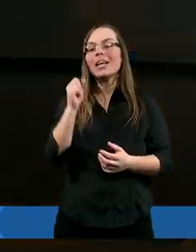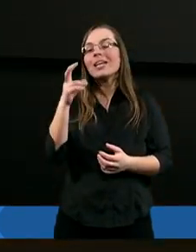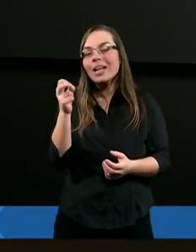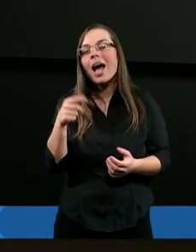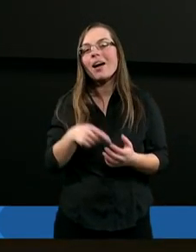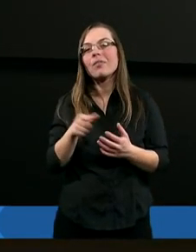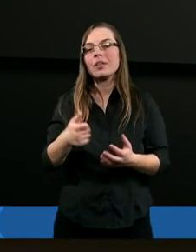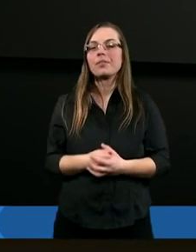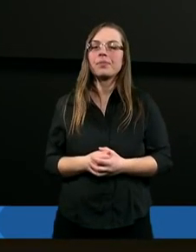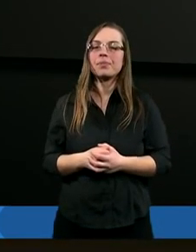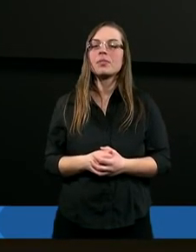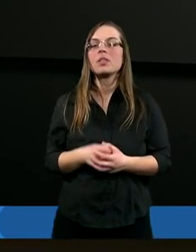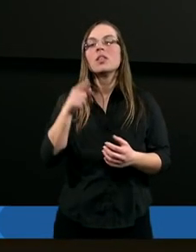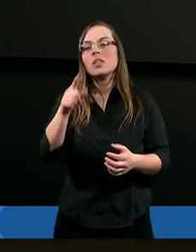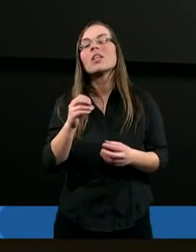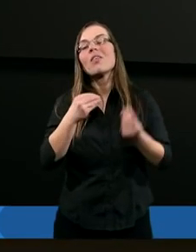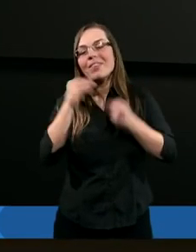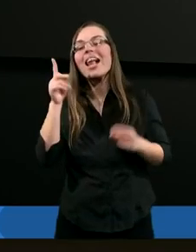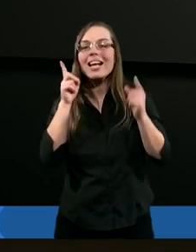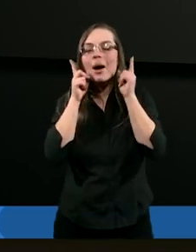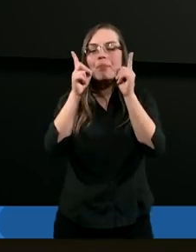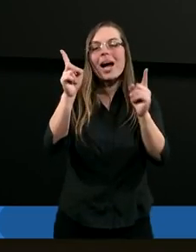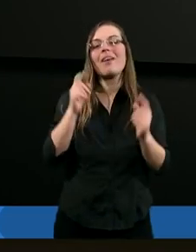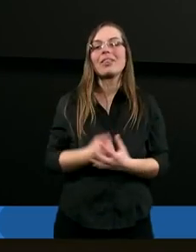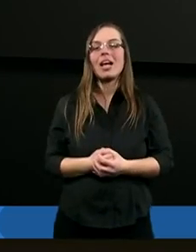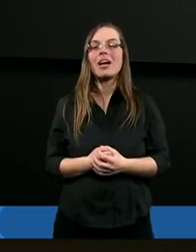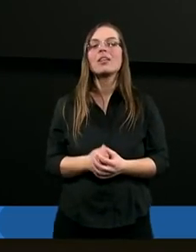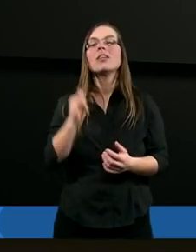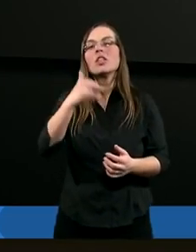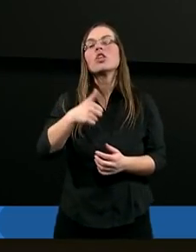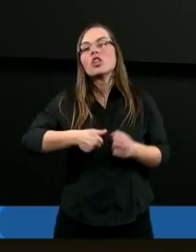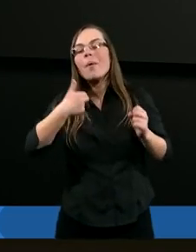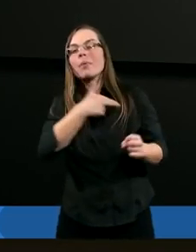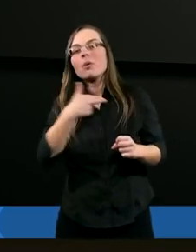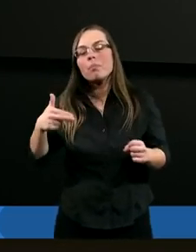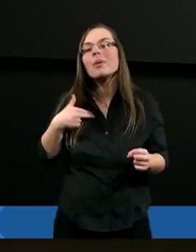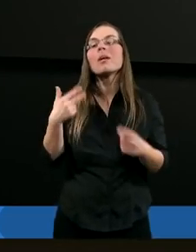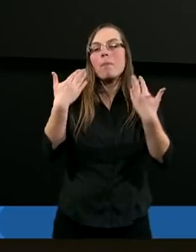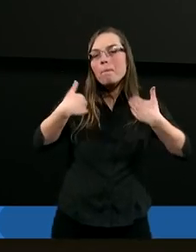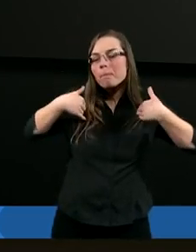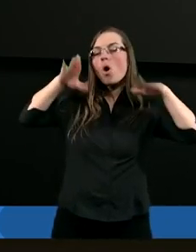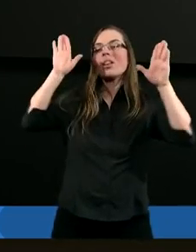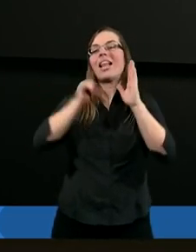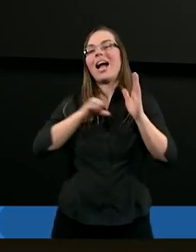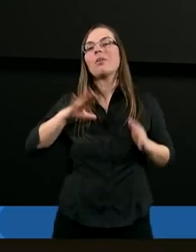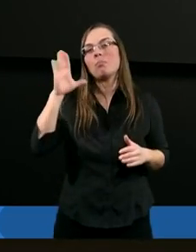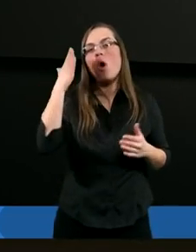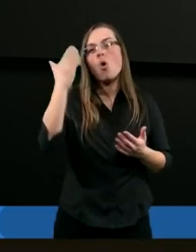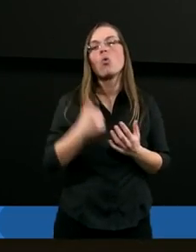Tak jest. To jest wielka prawda, czyli żebyśmy my się poddali.